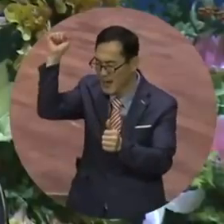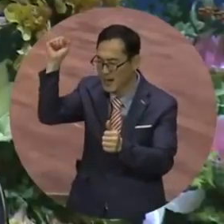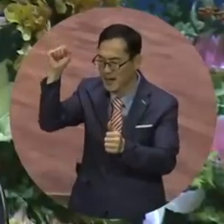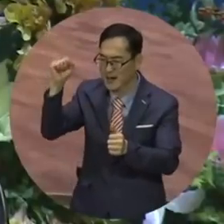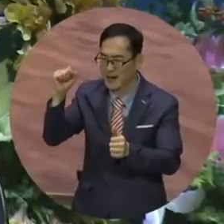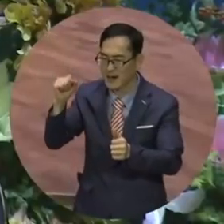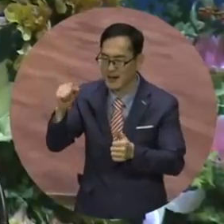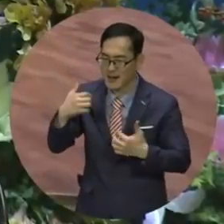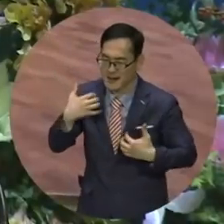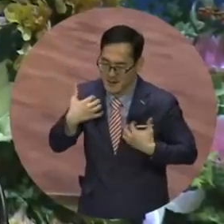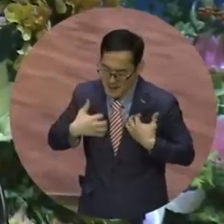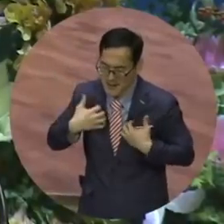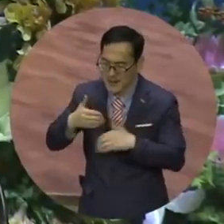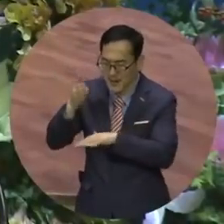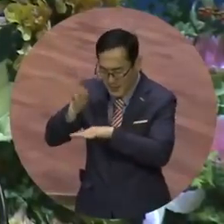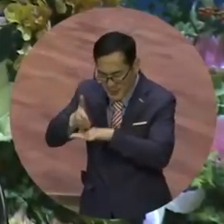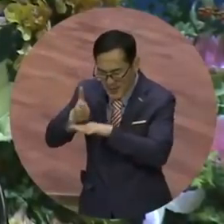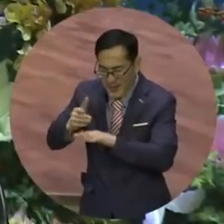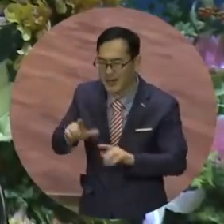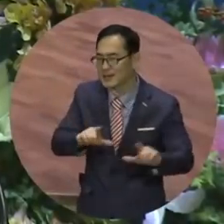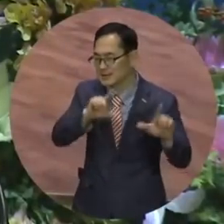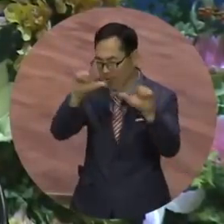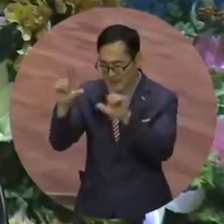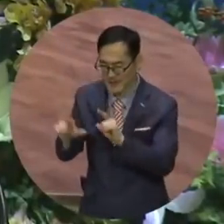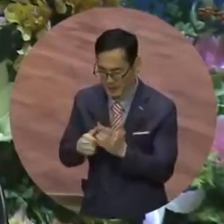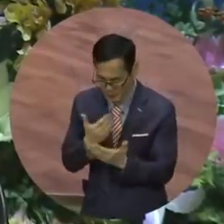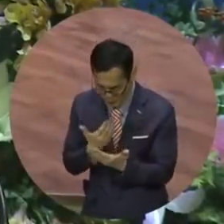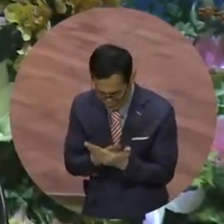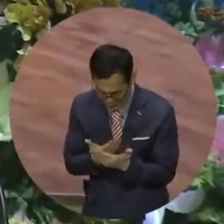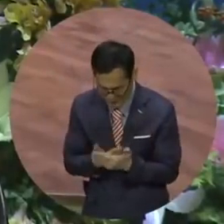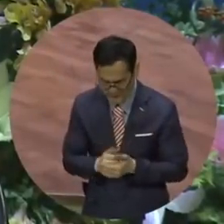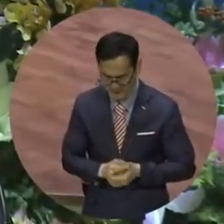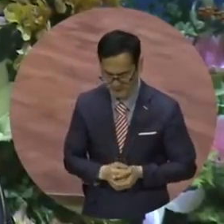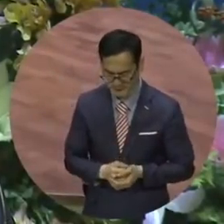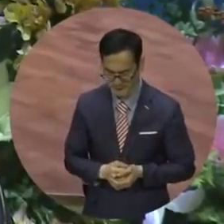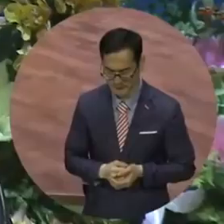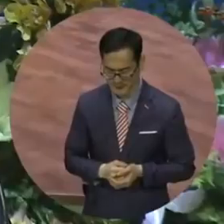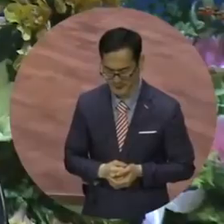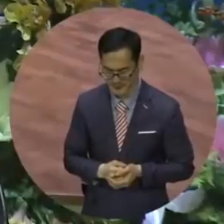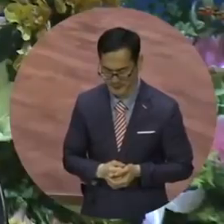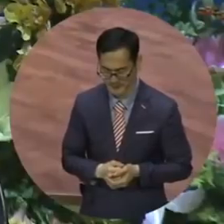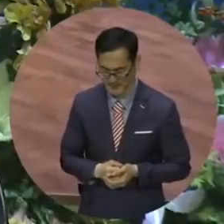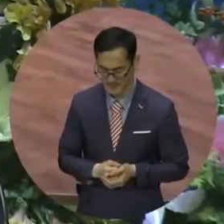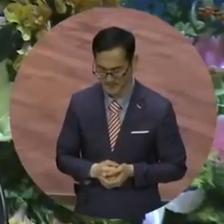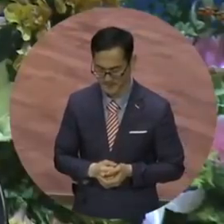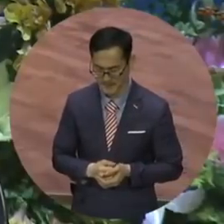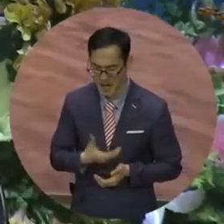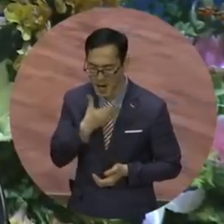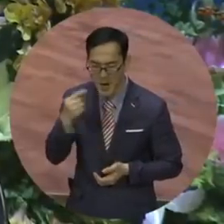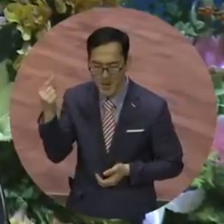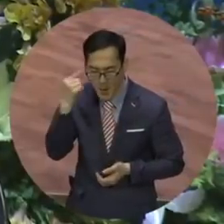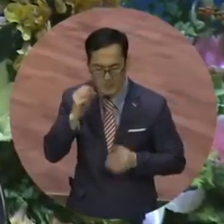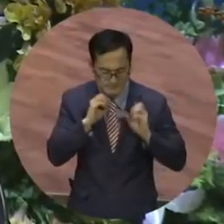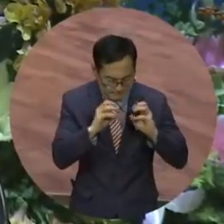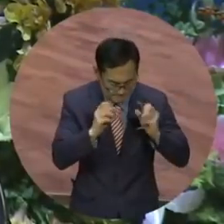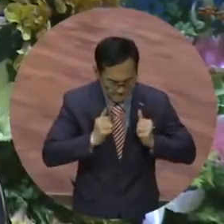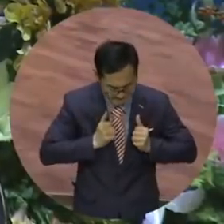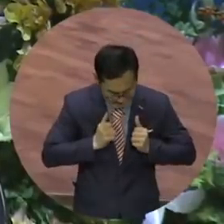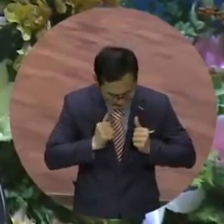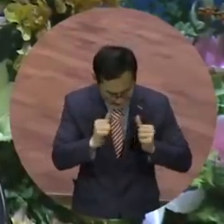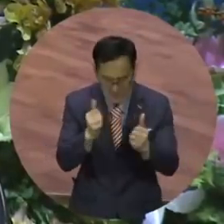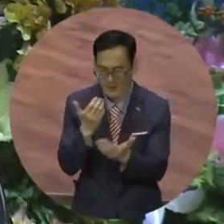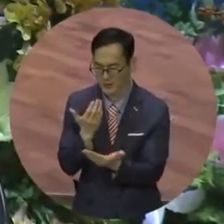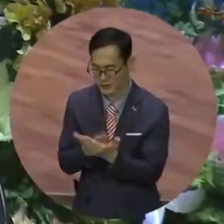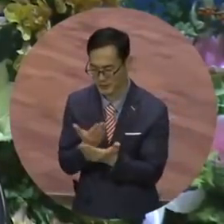늘 감사하는 삶을 살게 하여 주옵소서. 즐거운 복음 인생이 되게 하여 주옵소서.